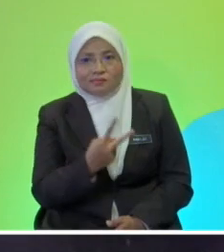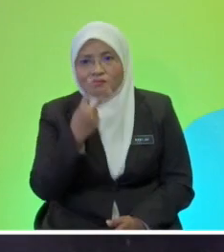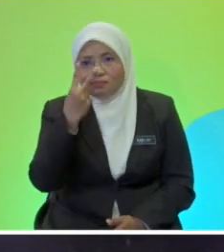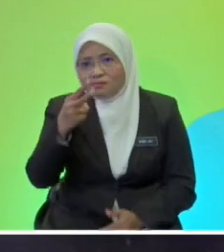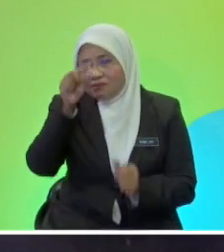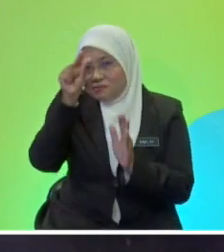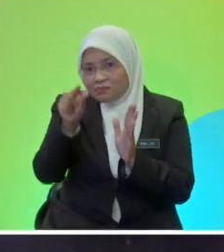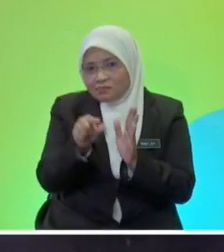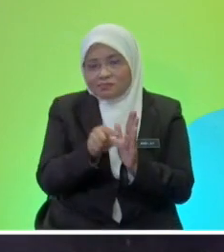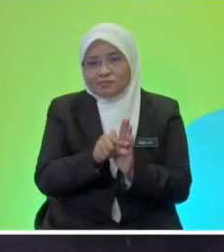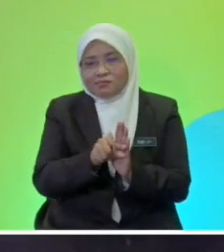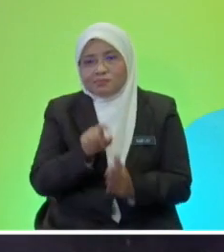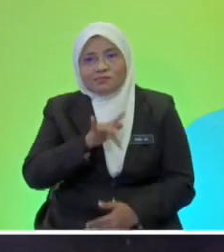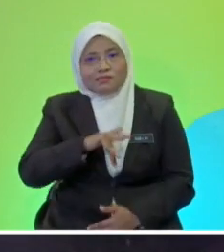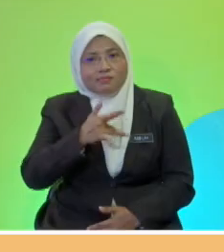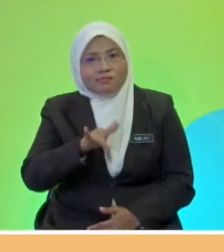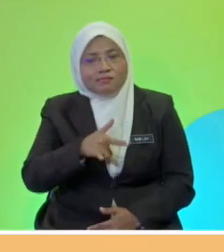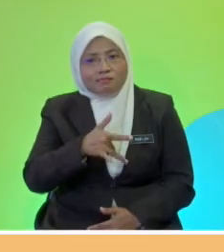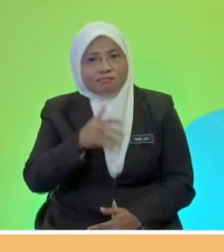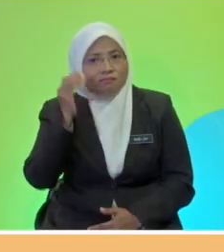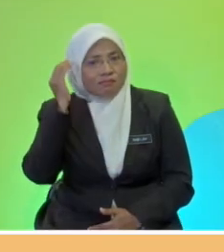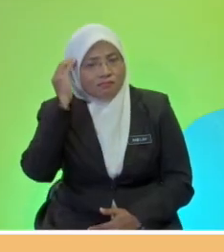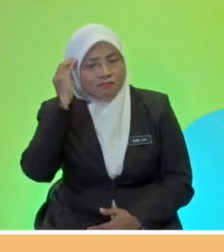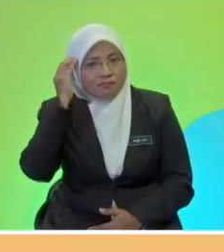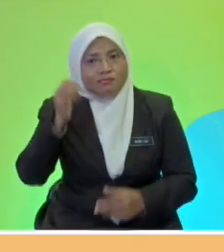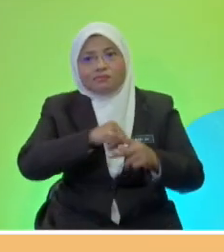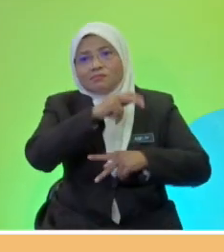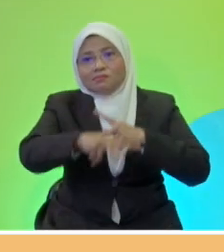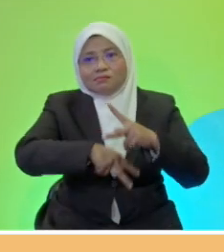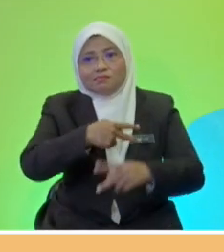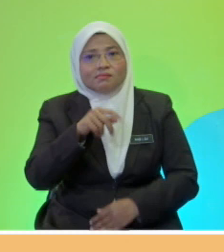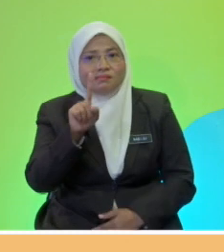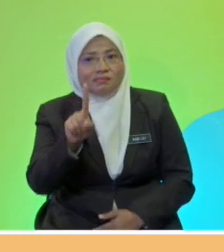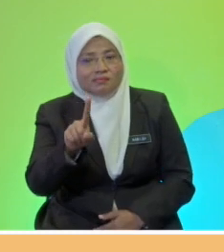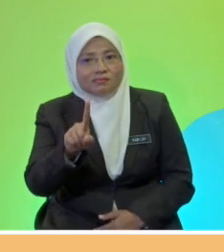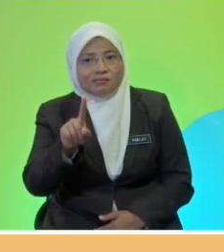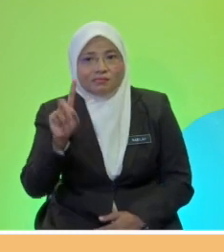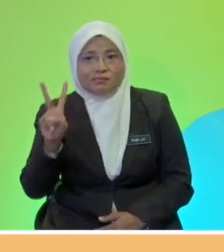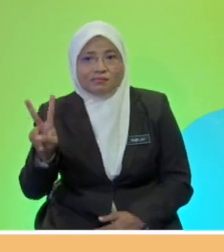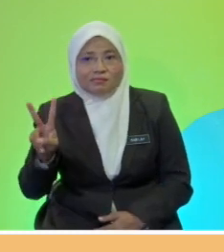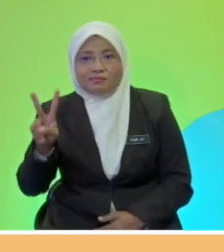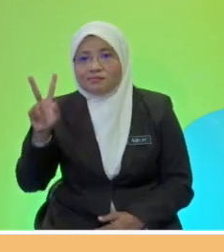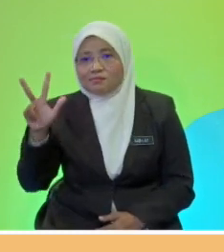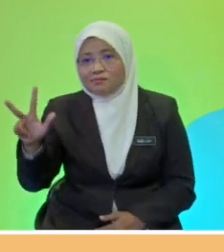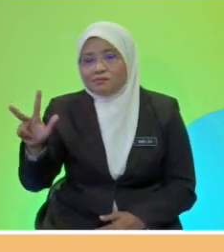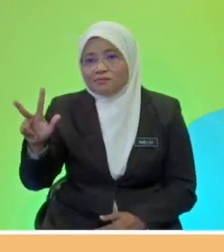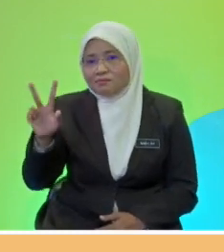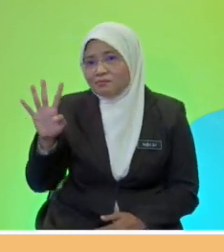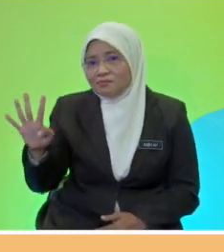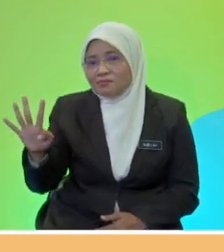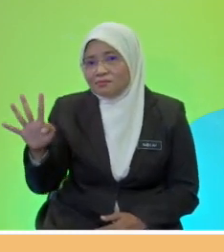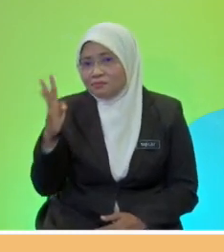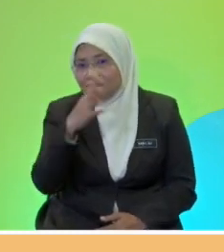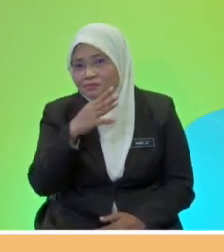agak-agak nih yang manis satu agaknya proses yang pertama Oke proses yang kedua proses yang ketiga dan